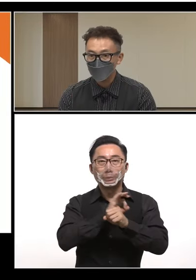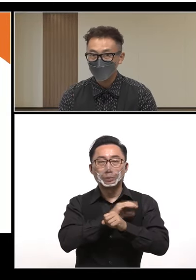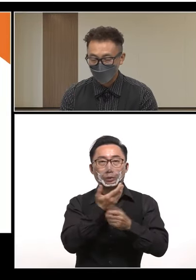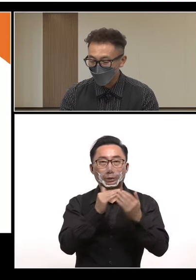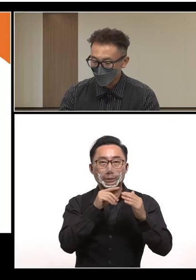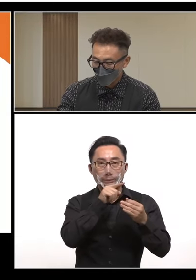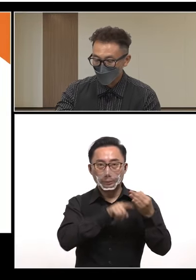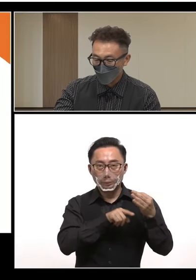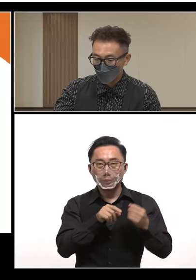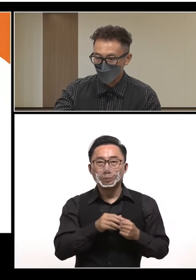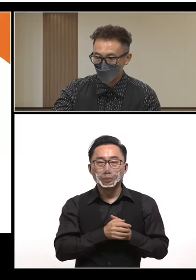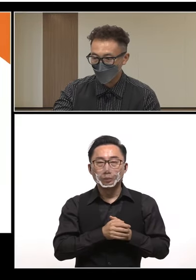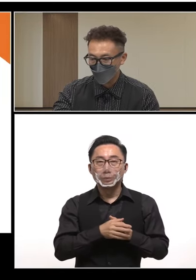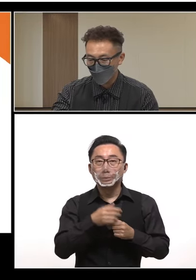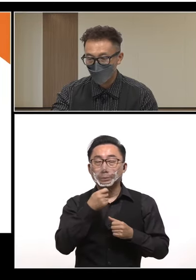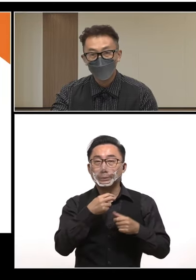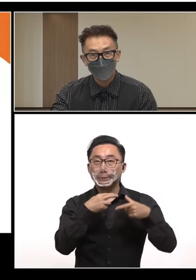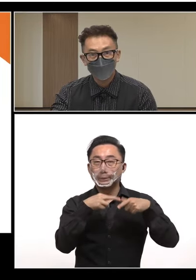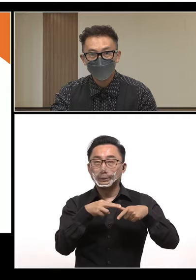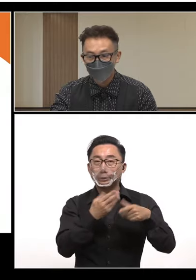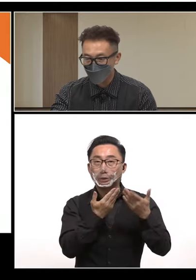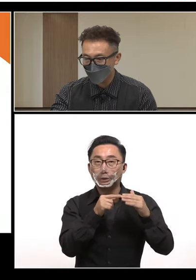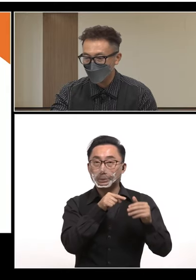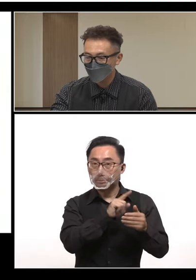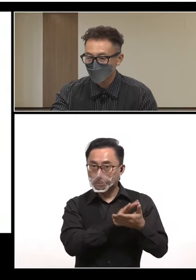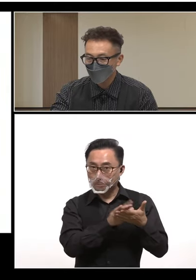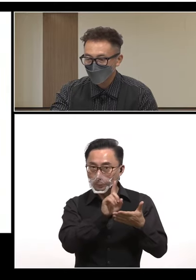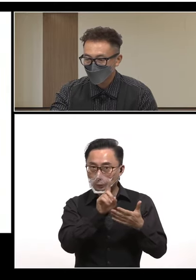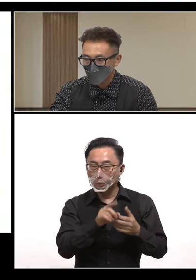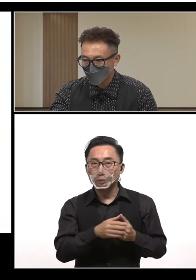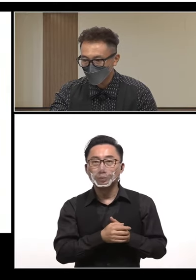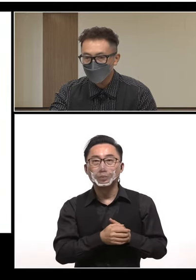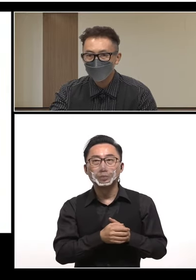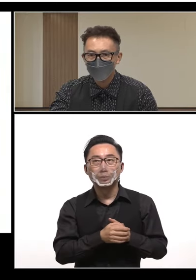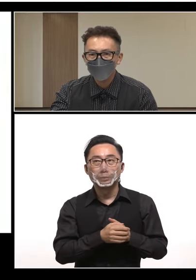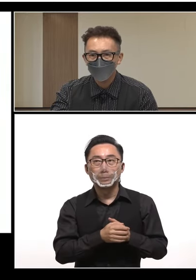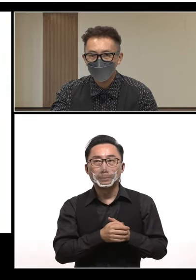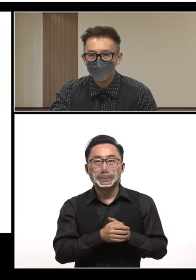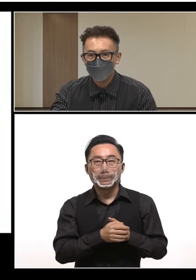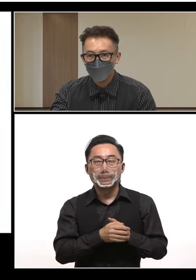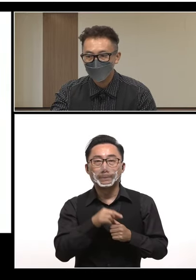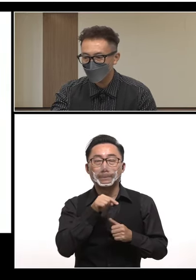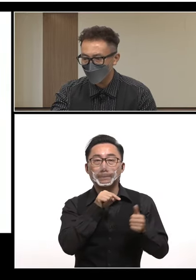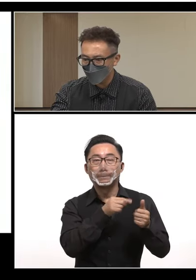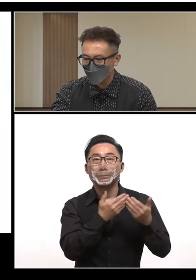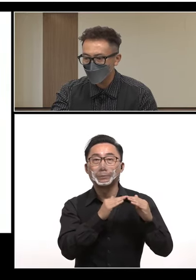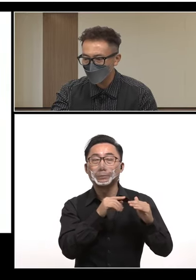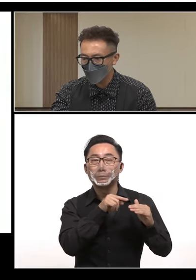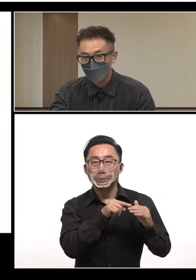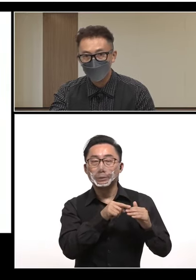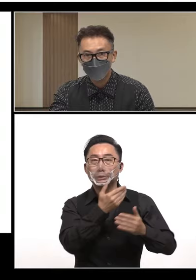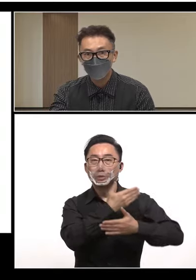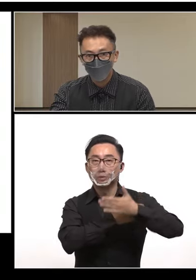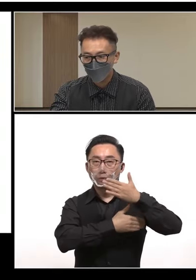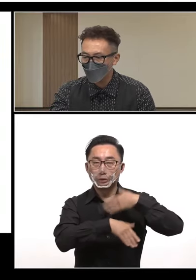可以簡單都介紹一下我哋嘅學校俾大家認識一下。 係啦，咁我哋學校咧，其實係一間肢體傷